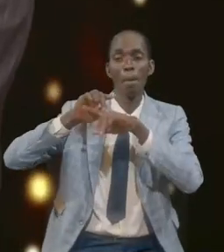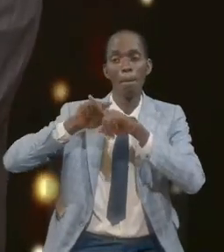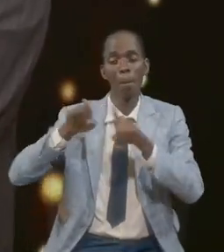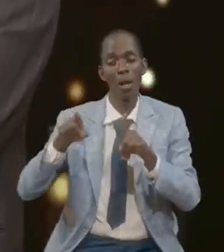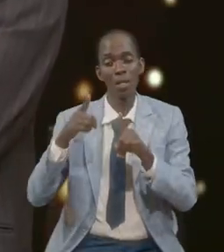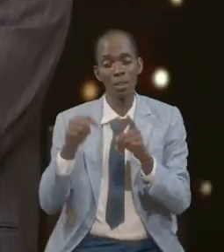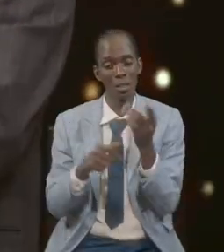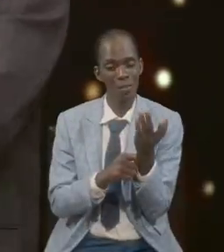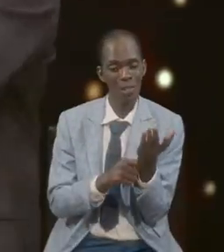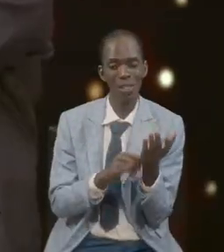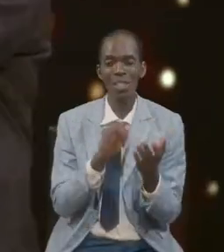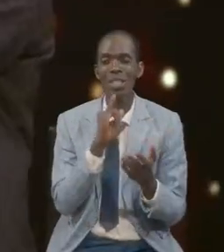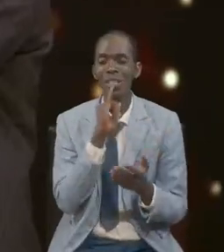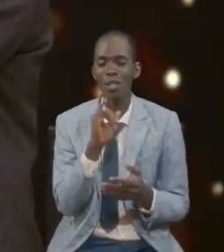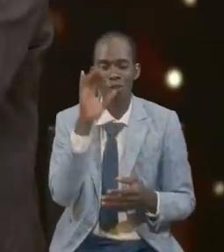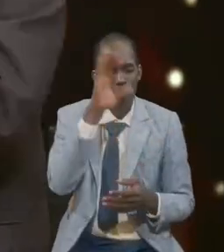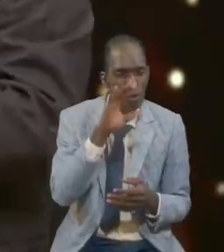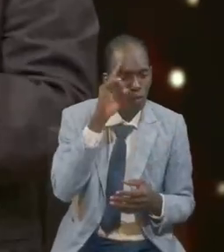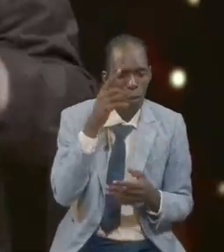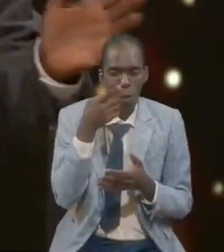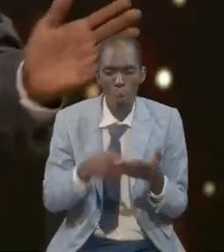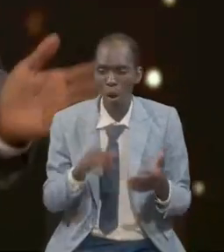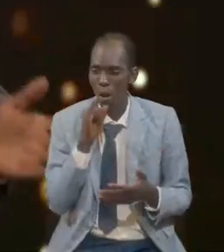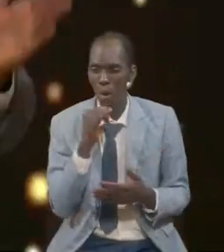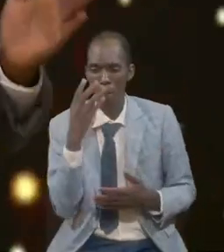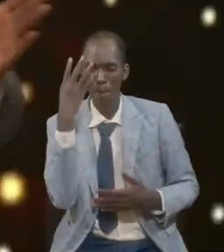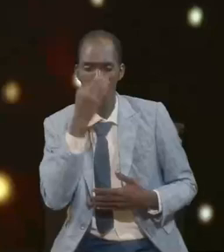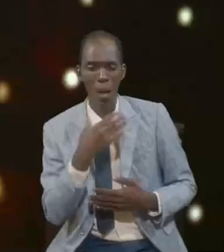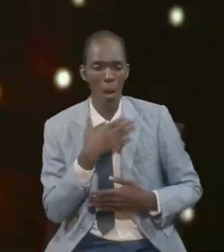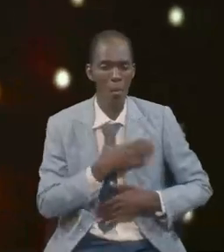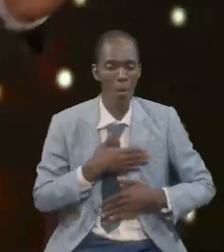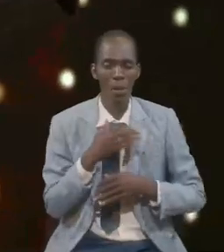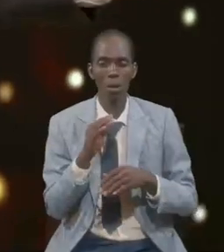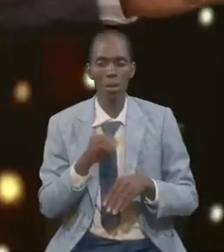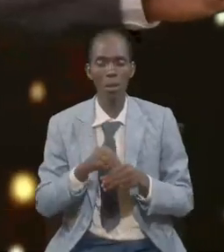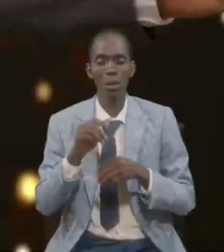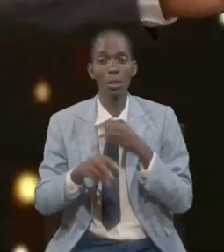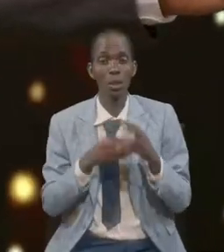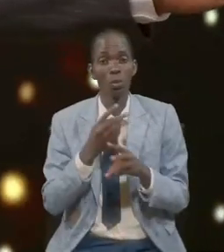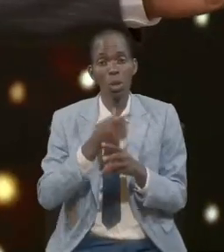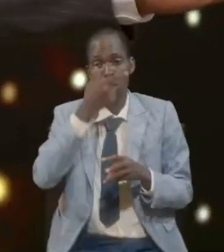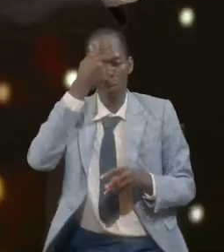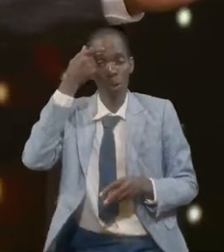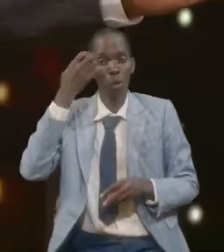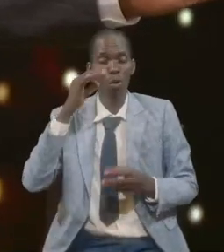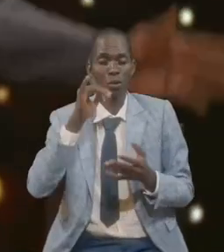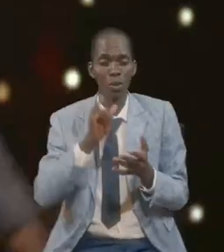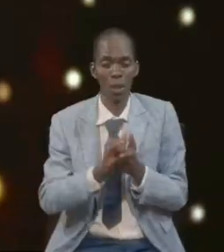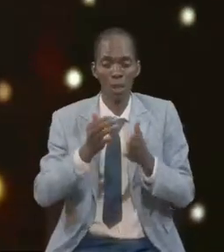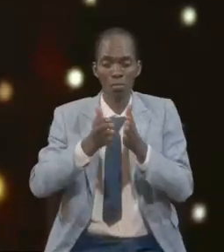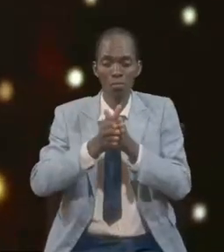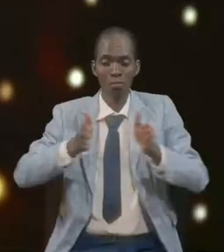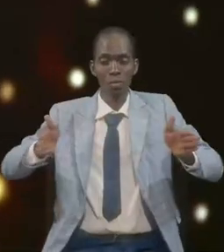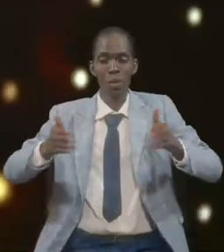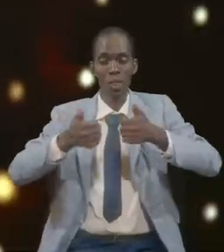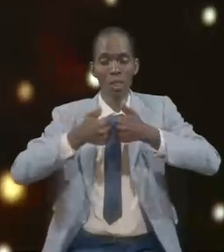L'esprit est pour le ciel. La chair cherche ce qui plaît au monde. à cause de ce gouffre